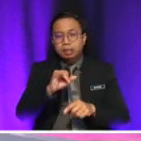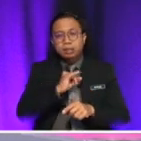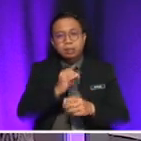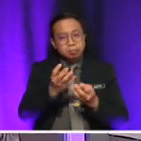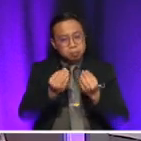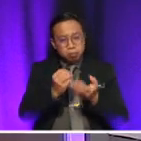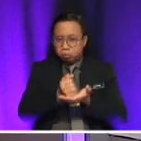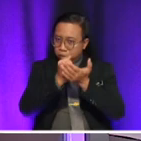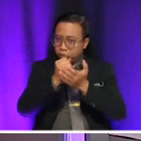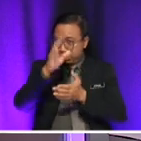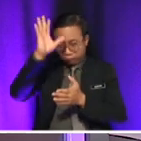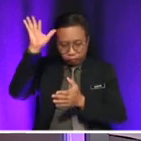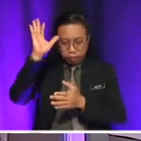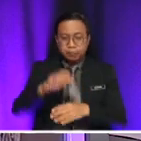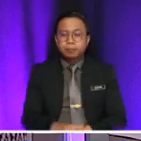petualangan